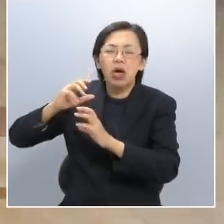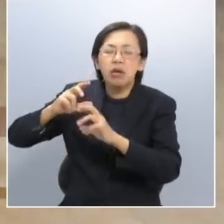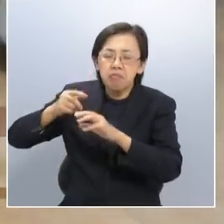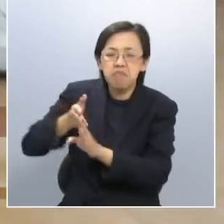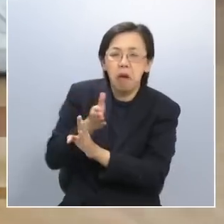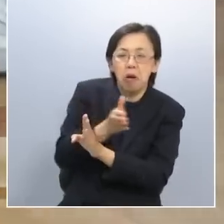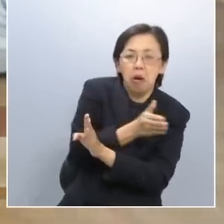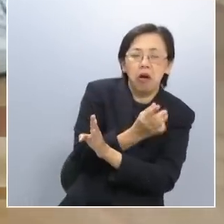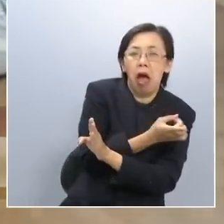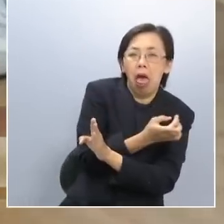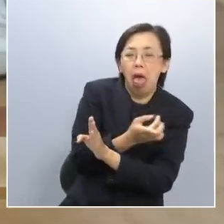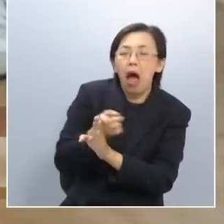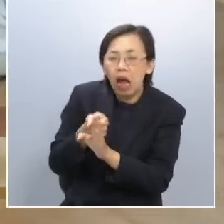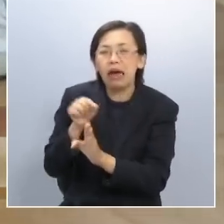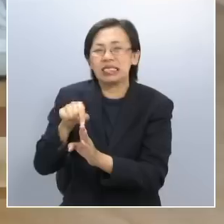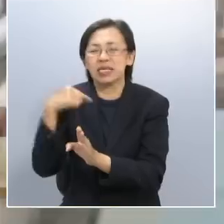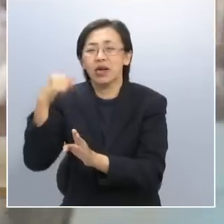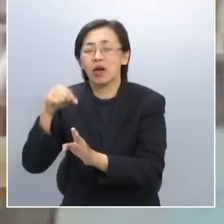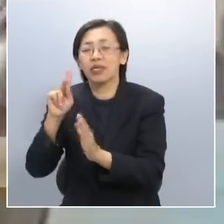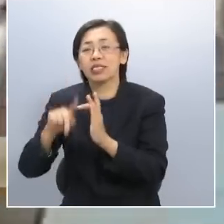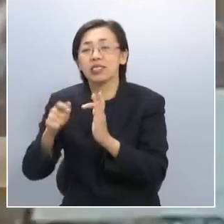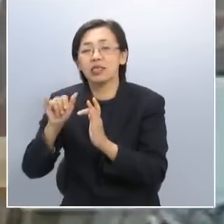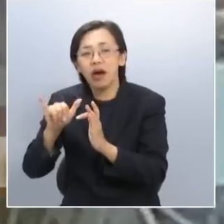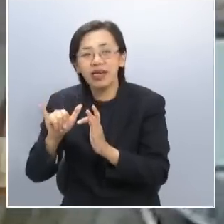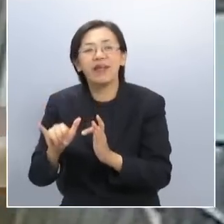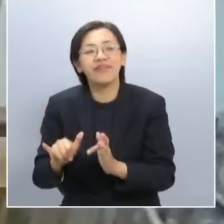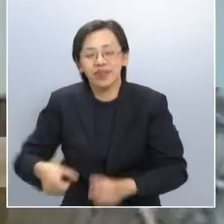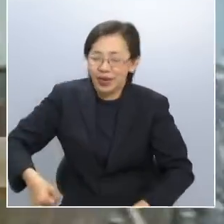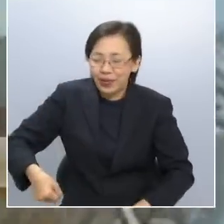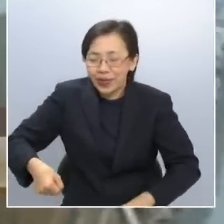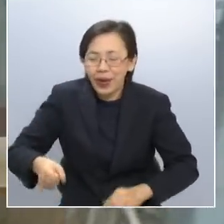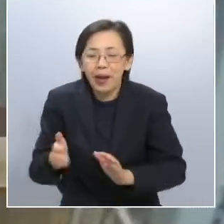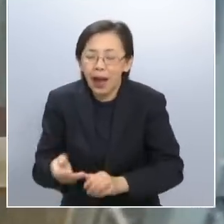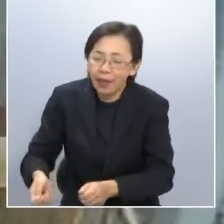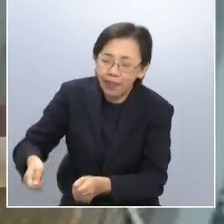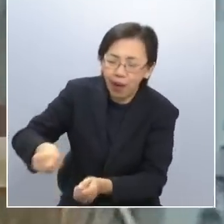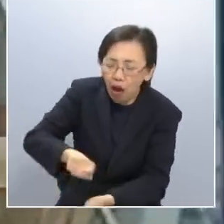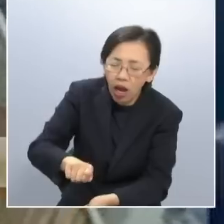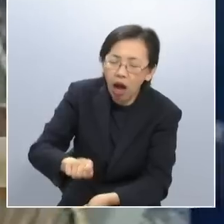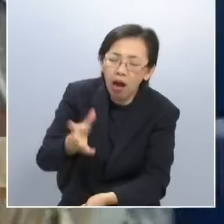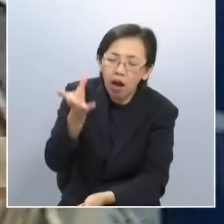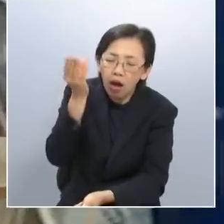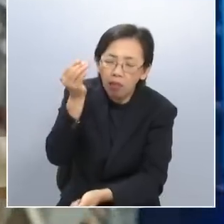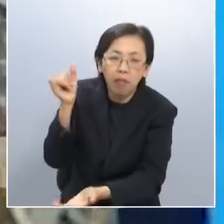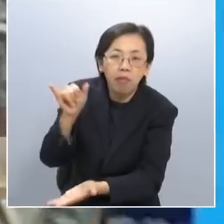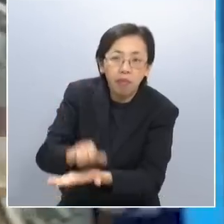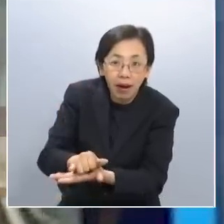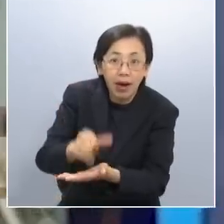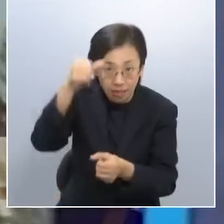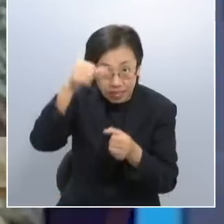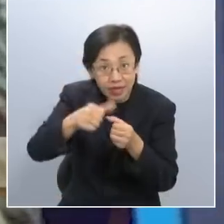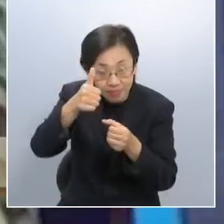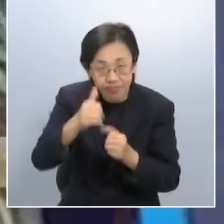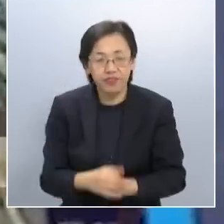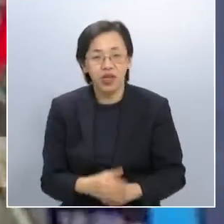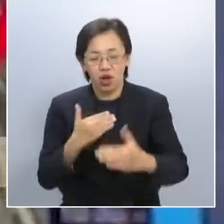พาไปปล่อยปลาแล้วปรากฏว่าหมดสติก่อนจะเสียชีวิตท่านผู้ชมคงจะจำเหตุการณ์นี้ได้พัสดุ